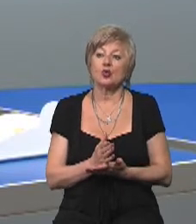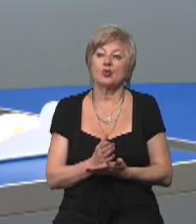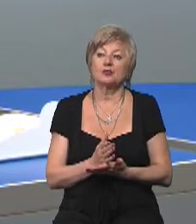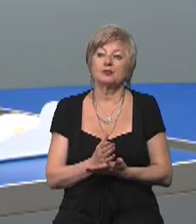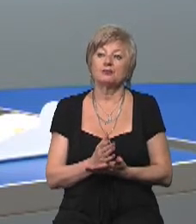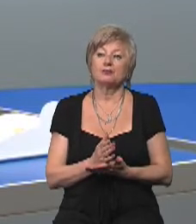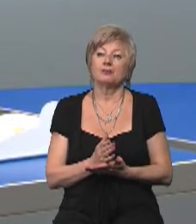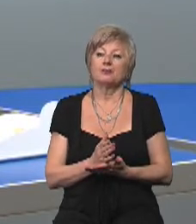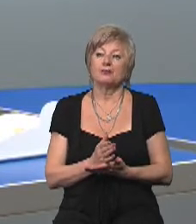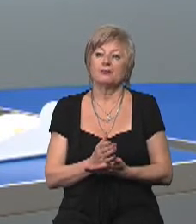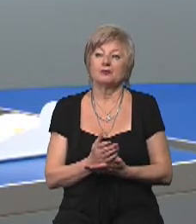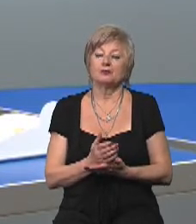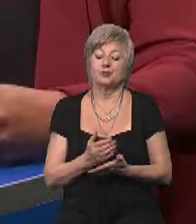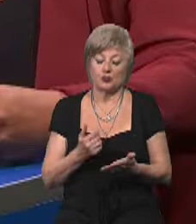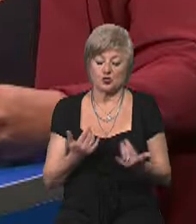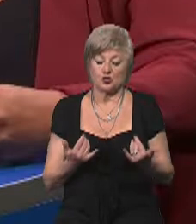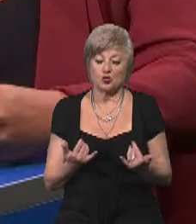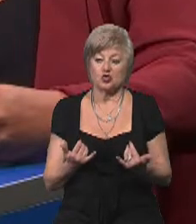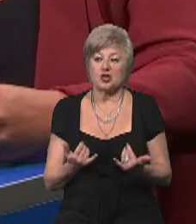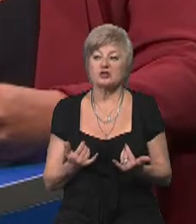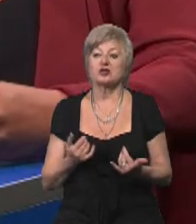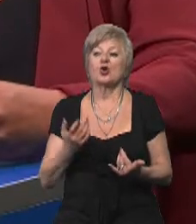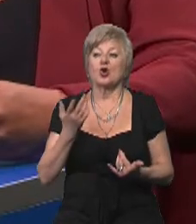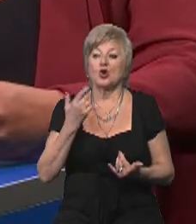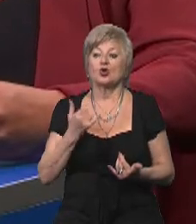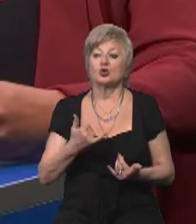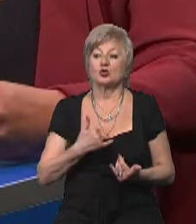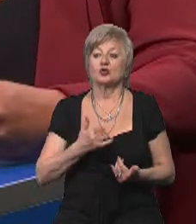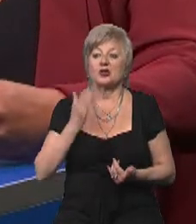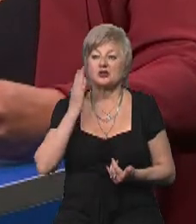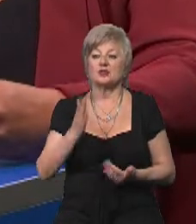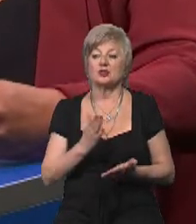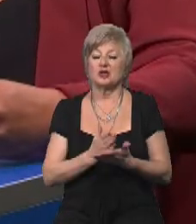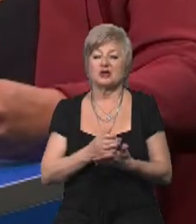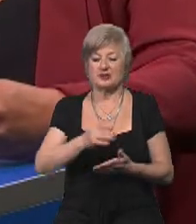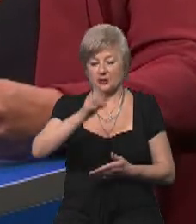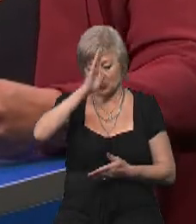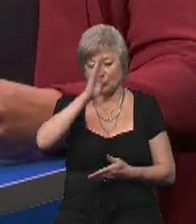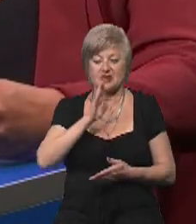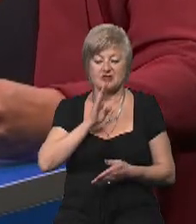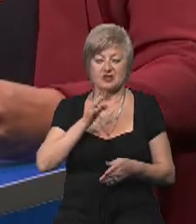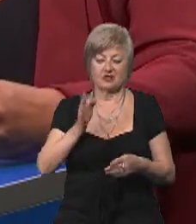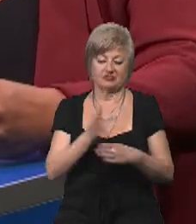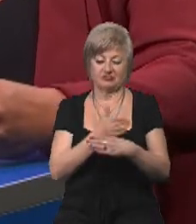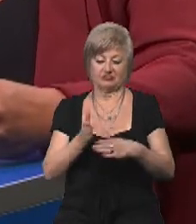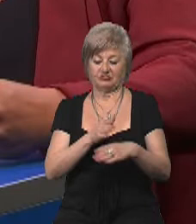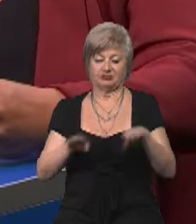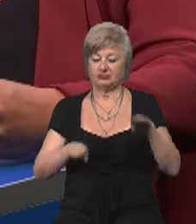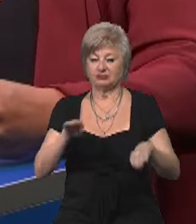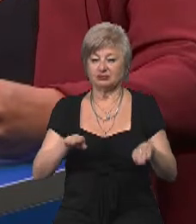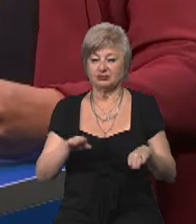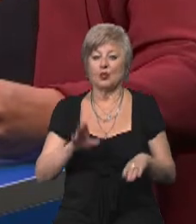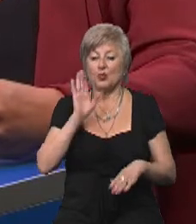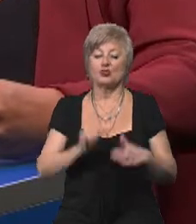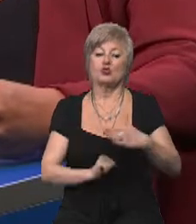до того моменту, коли в нас буде існувати оце гендерна нерівність, коли будуть